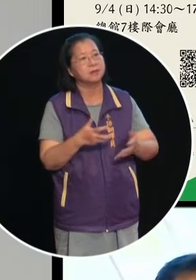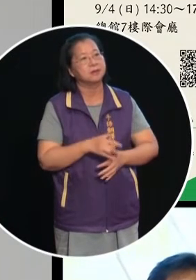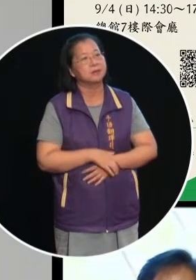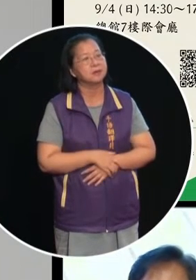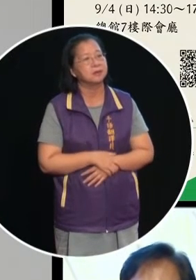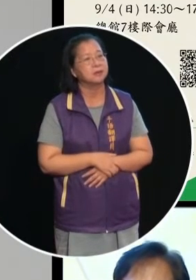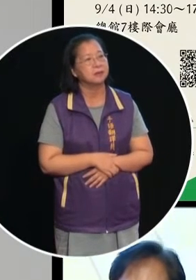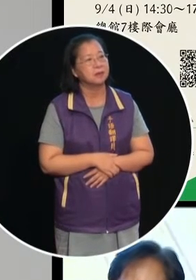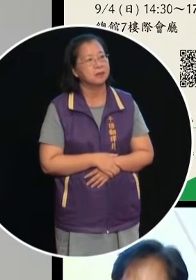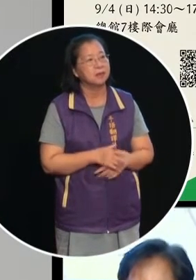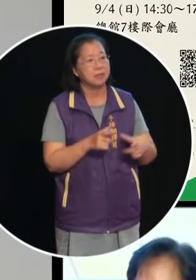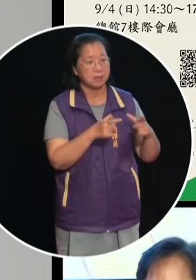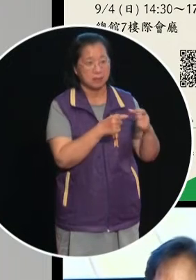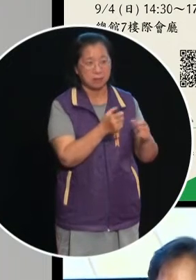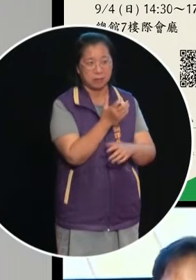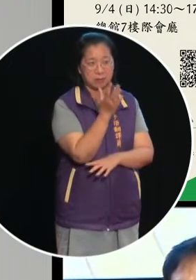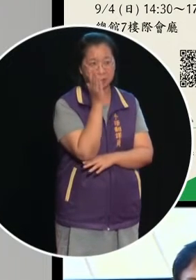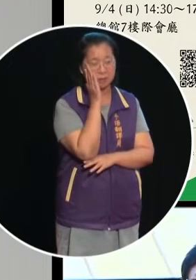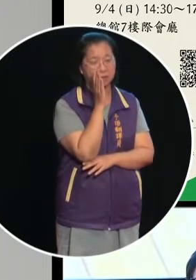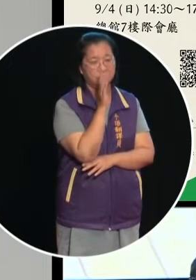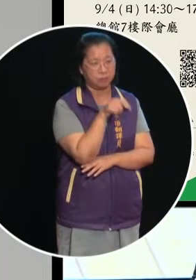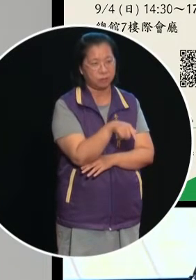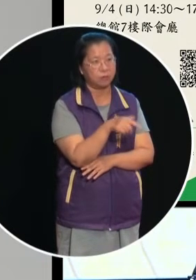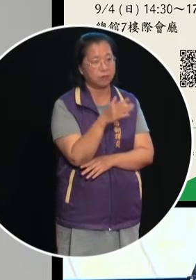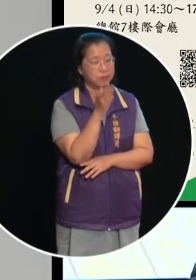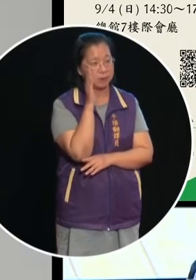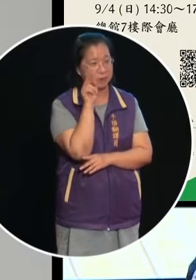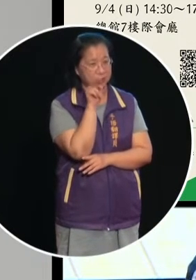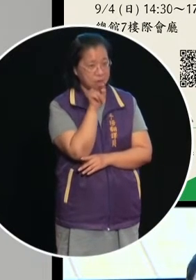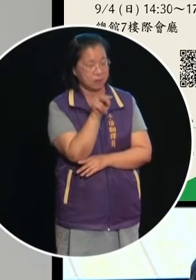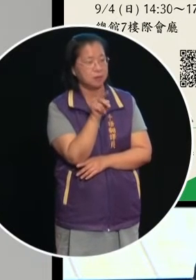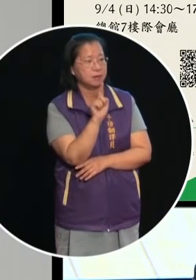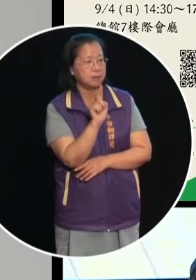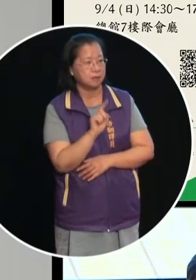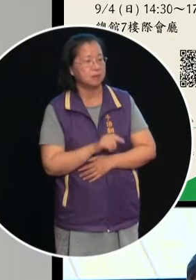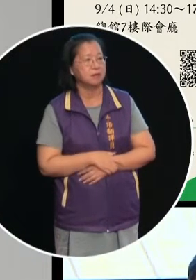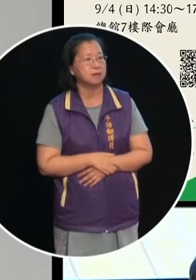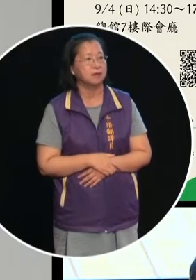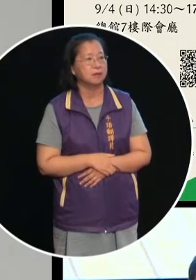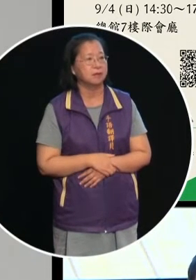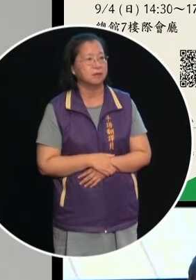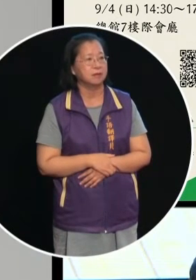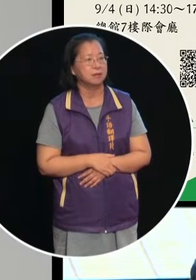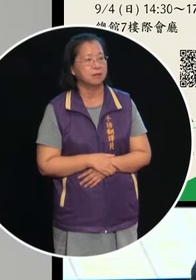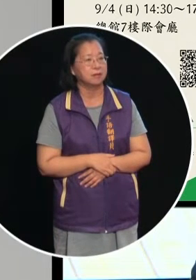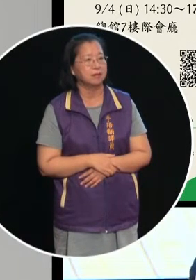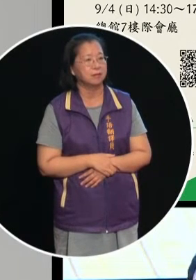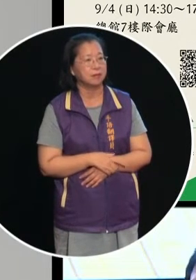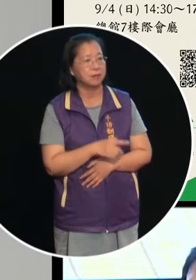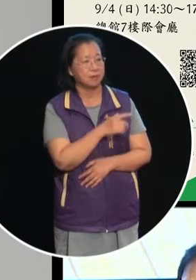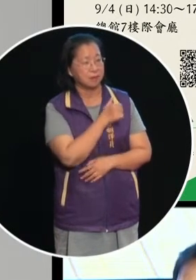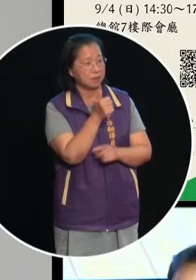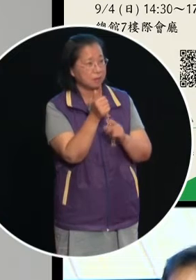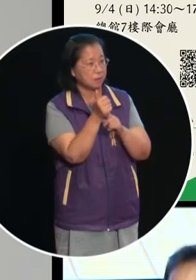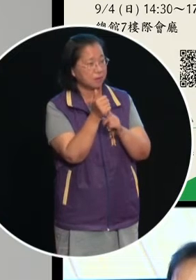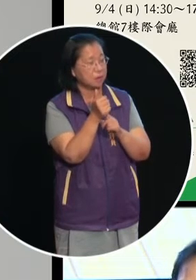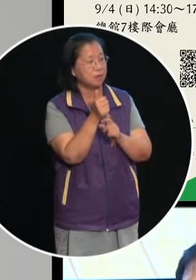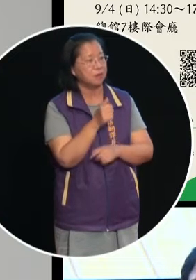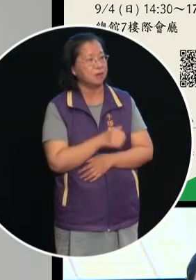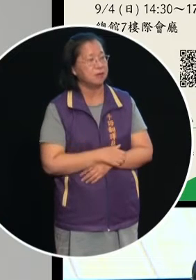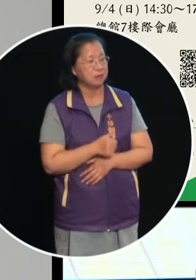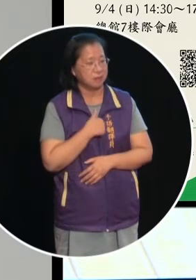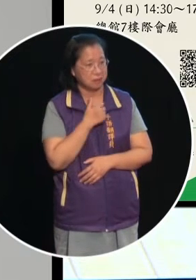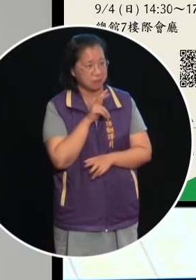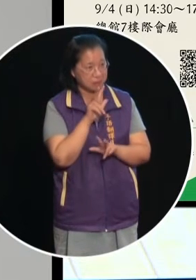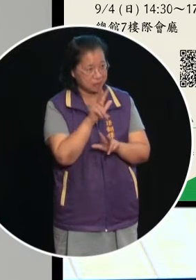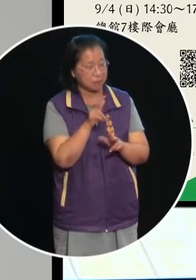其实日本政府日本的政界小泉纯一郎先生执政之后，